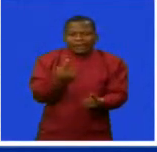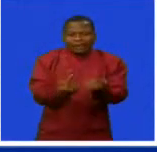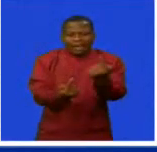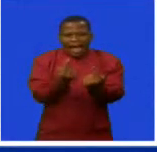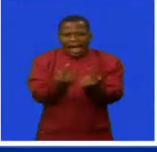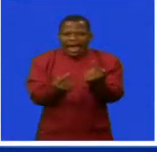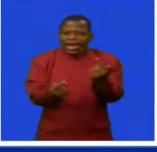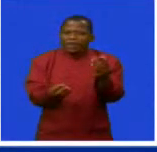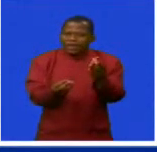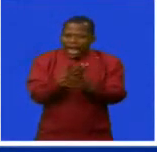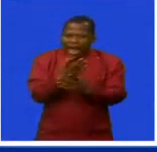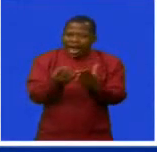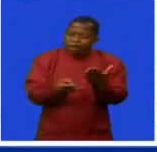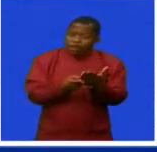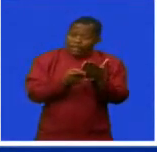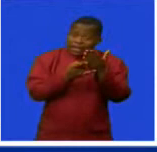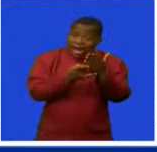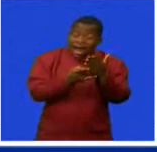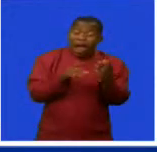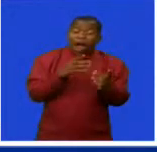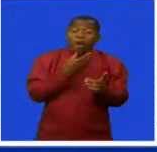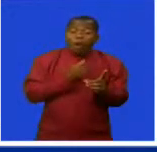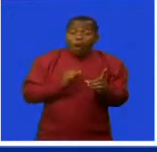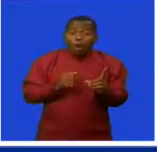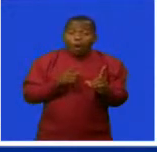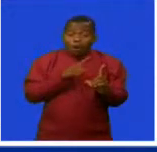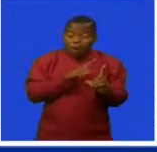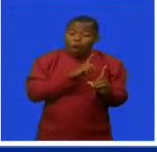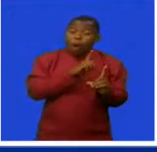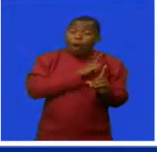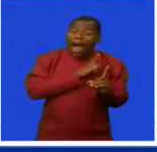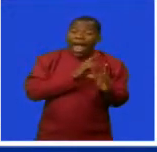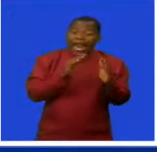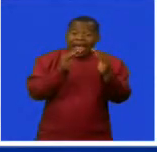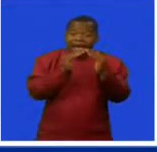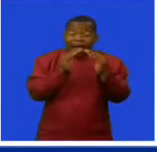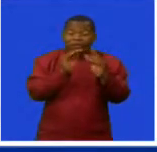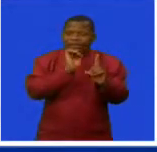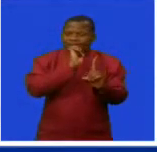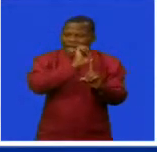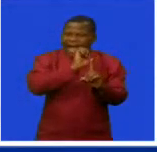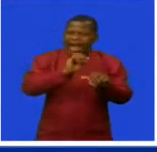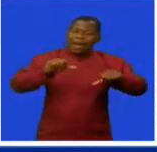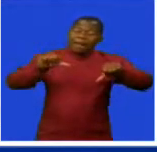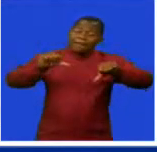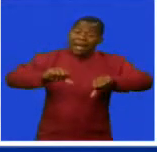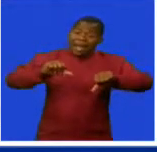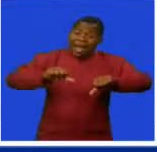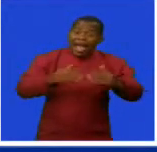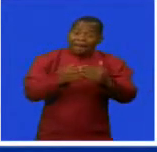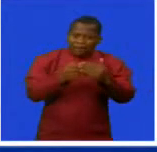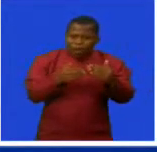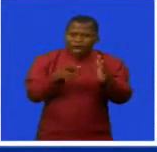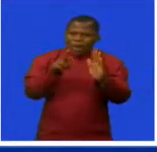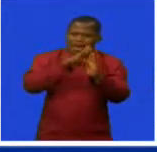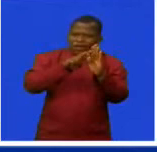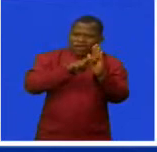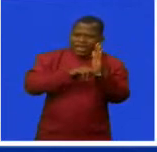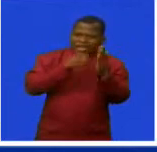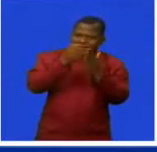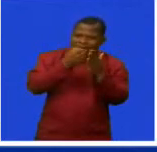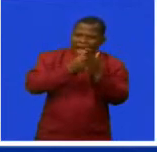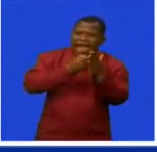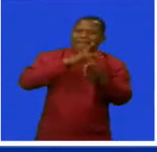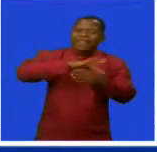signal esitinye timo lebetikhona bese banjoke ke ngile lockdown ke ukuthi singachube kunekusebenza uhulumende usibambisile lokuthi